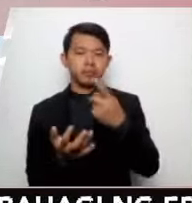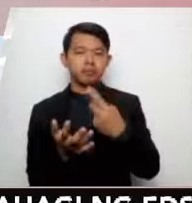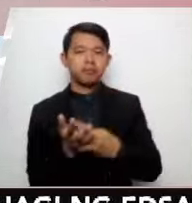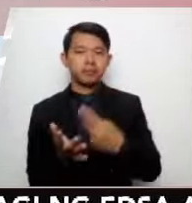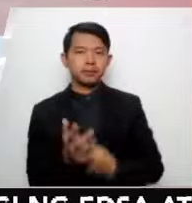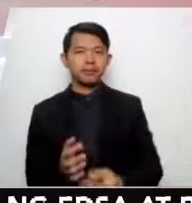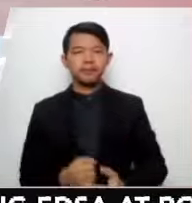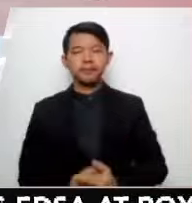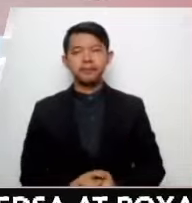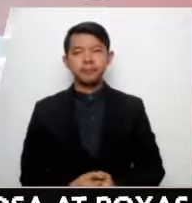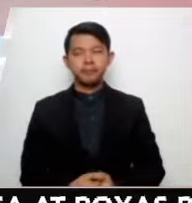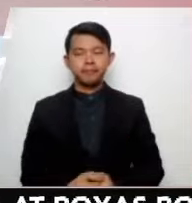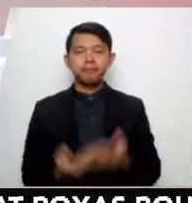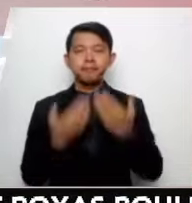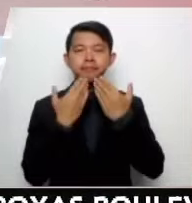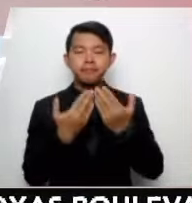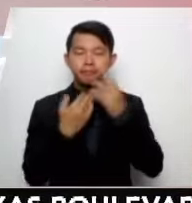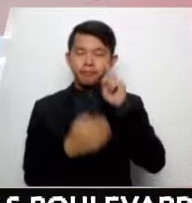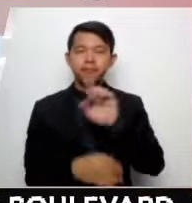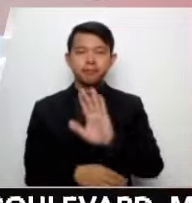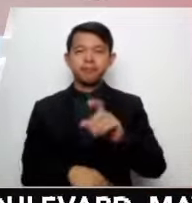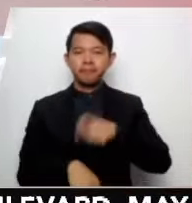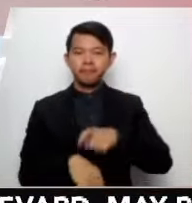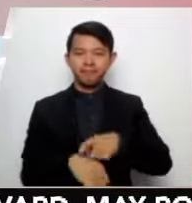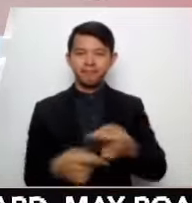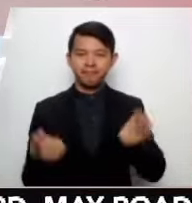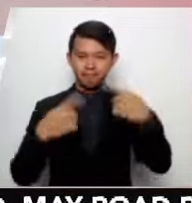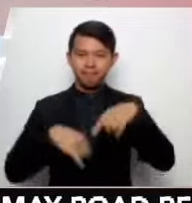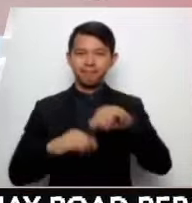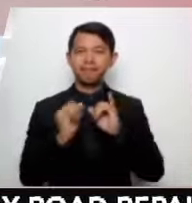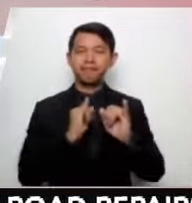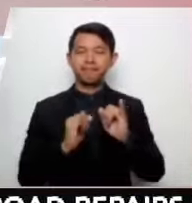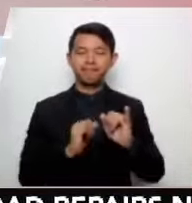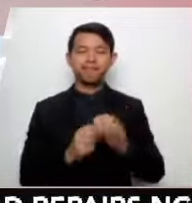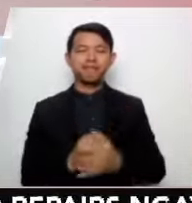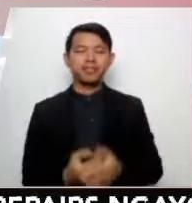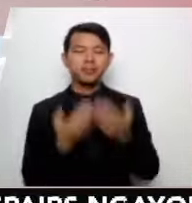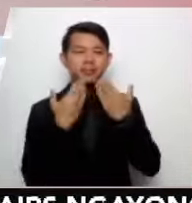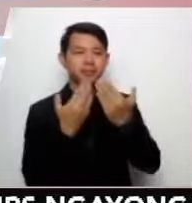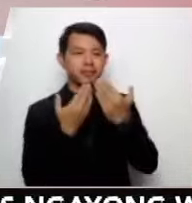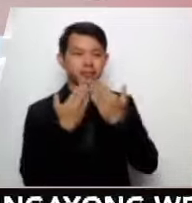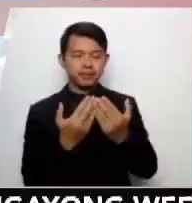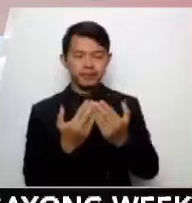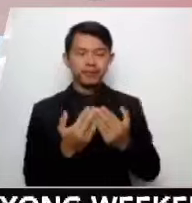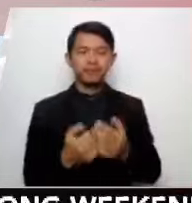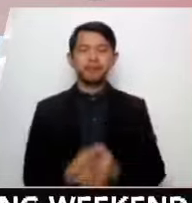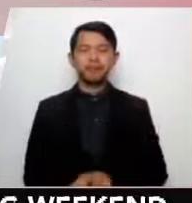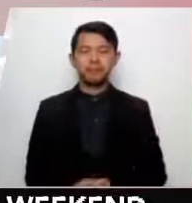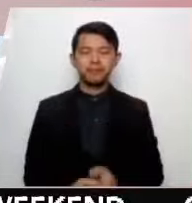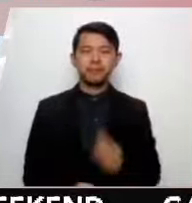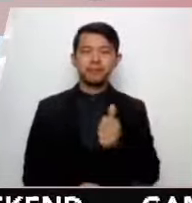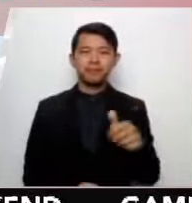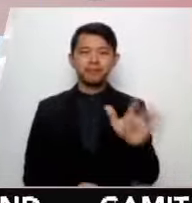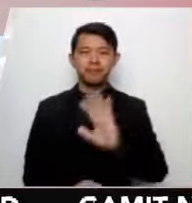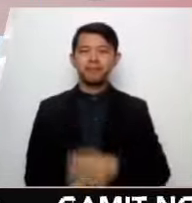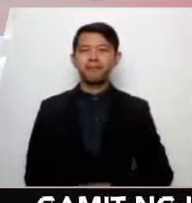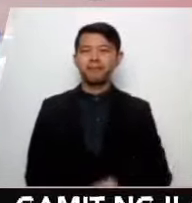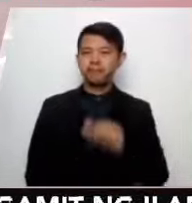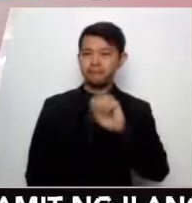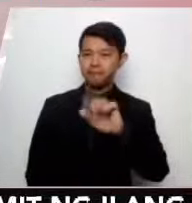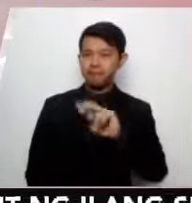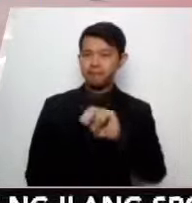ibinahagi niyo po sa balitang hali Maraming salamat din po mabuhay kayo raffi si arnela ng